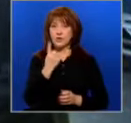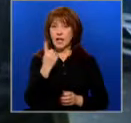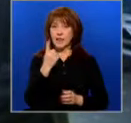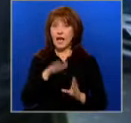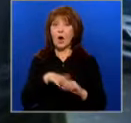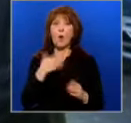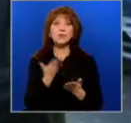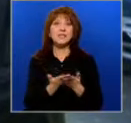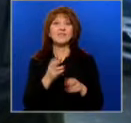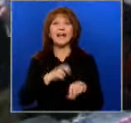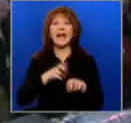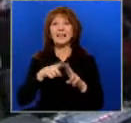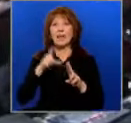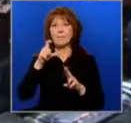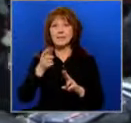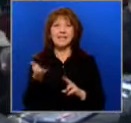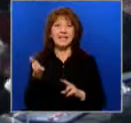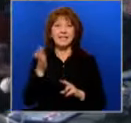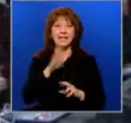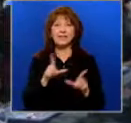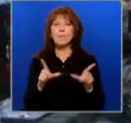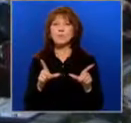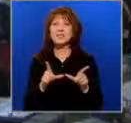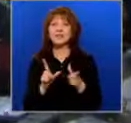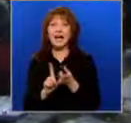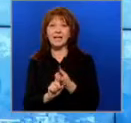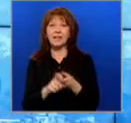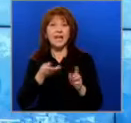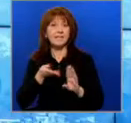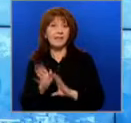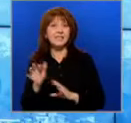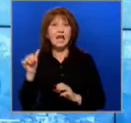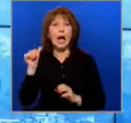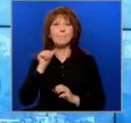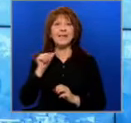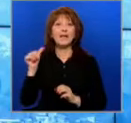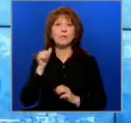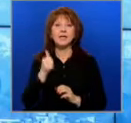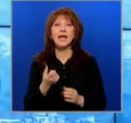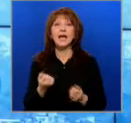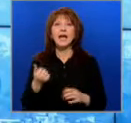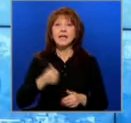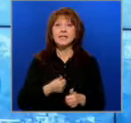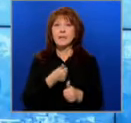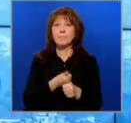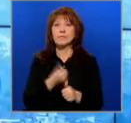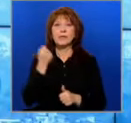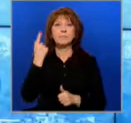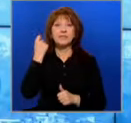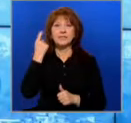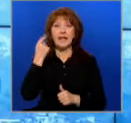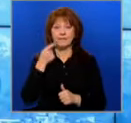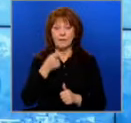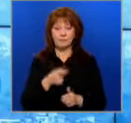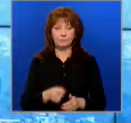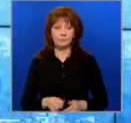Още една оставка в ДПС след тази на председателя Мустафа Карадая. Тръгва си Ахмед Ахмедов, заместник-председател на Централния съвет на